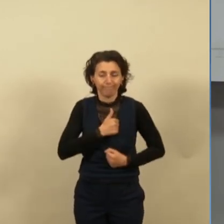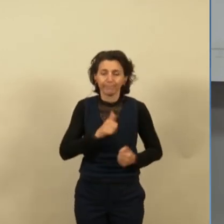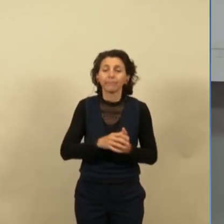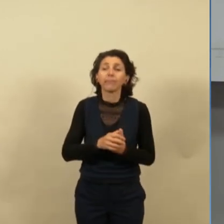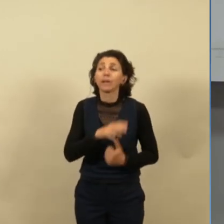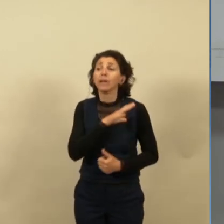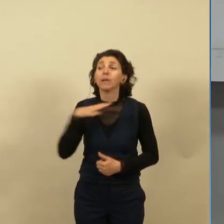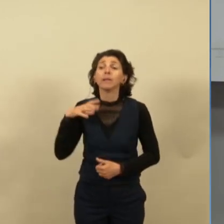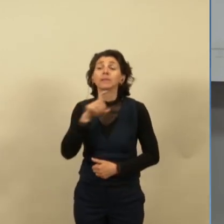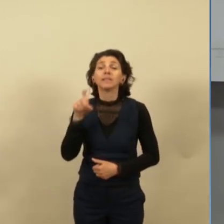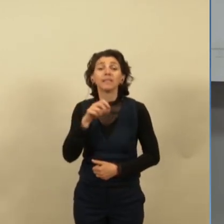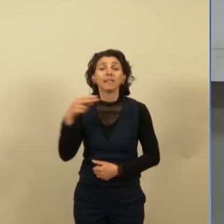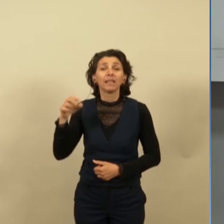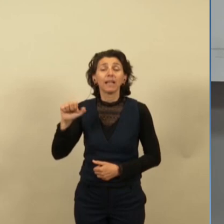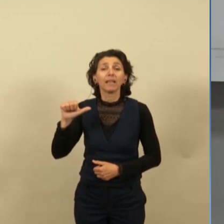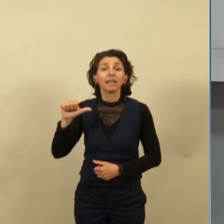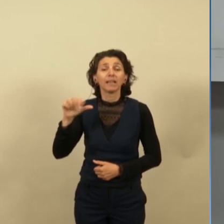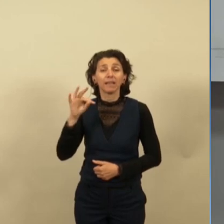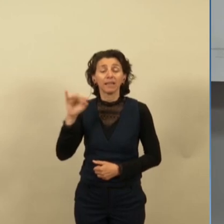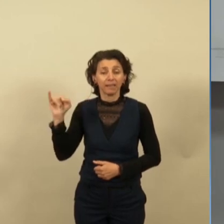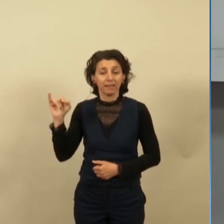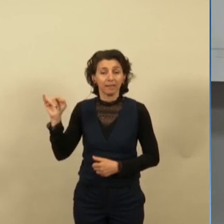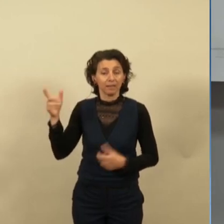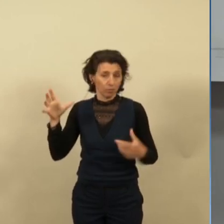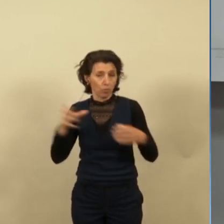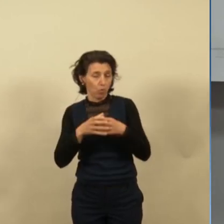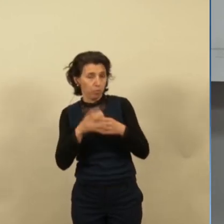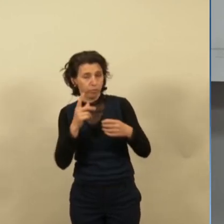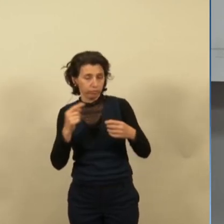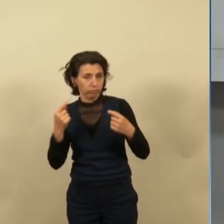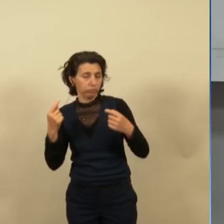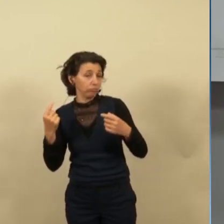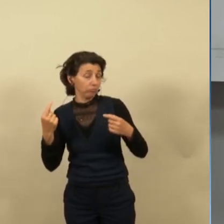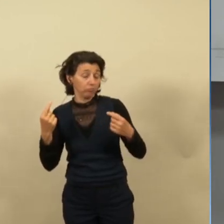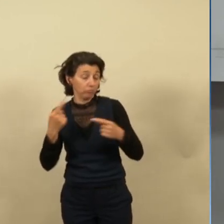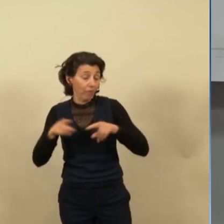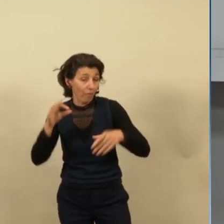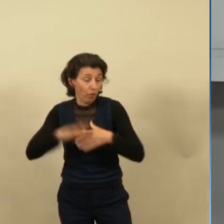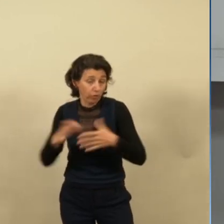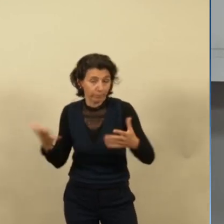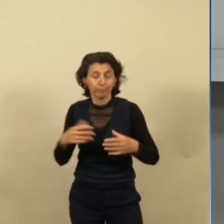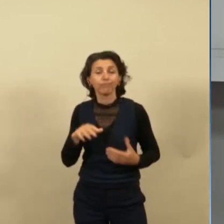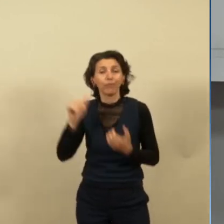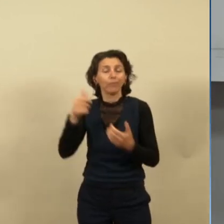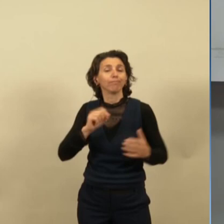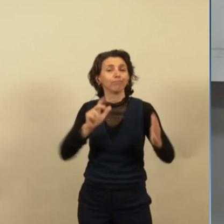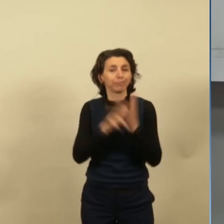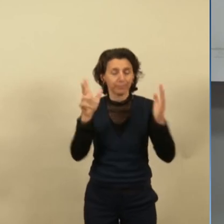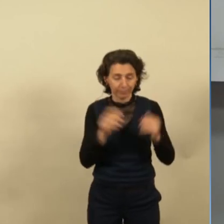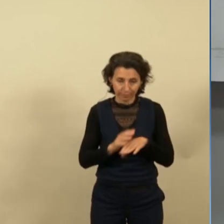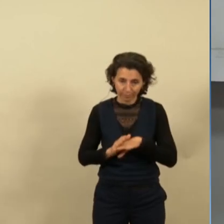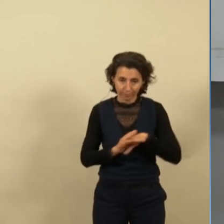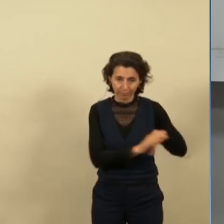la différence de ses collègues du groupe donc le vœu est adopté nous passons au deuxième vœu